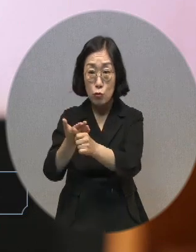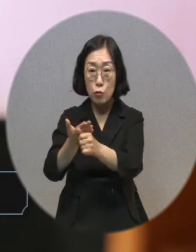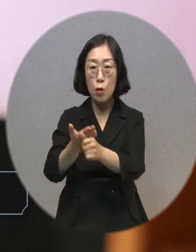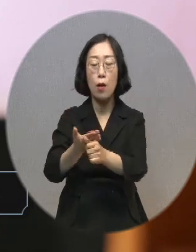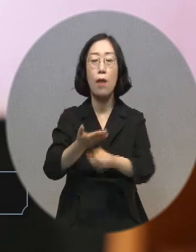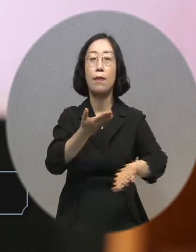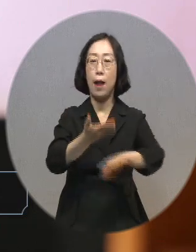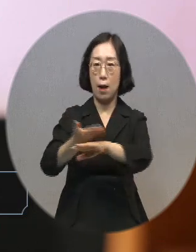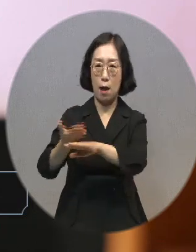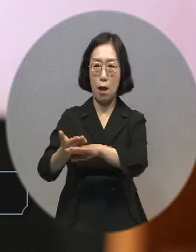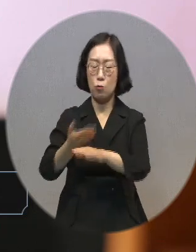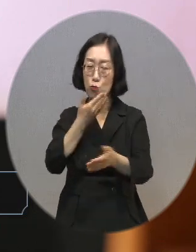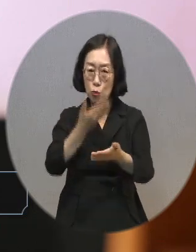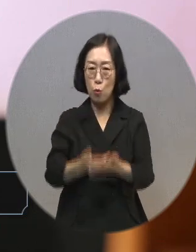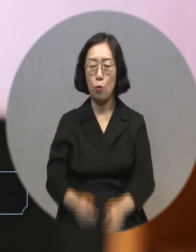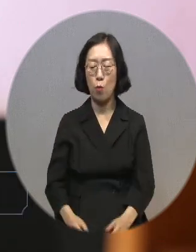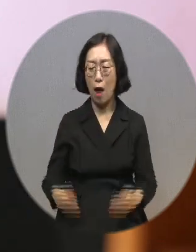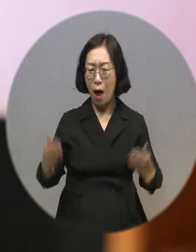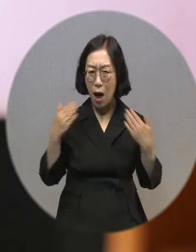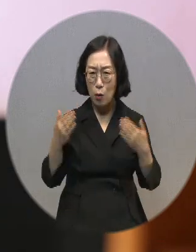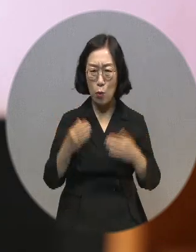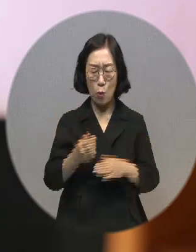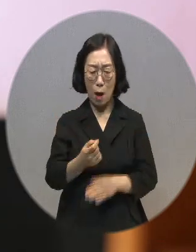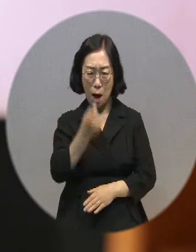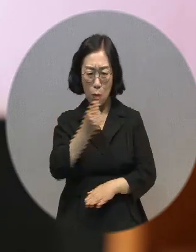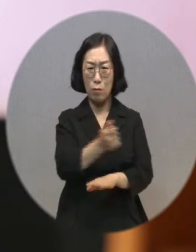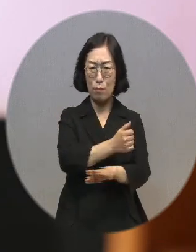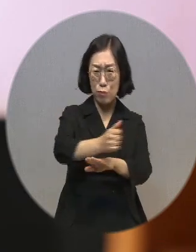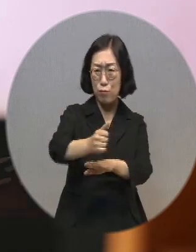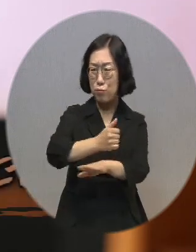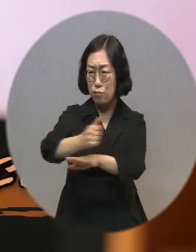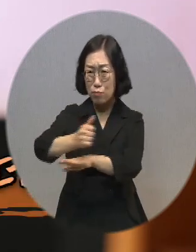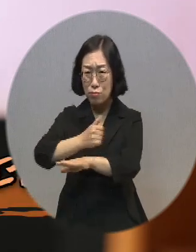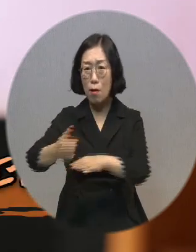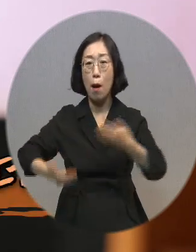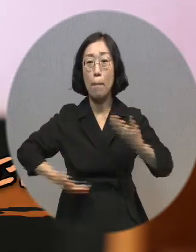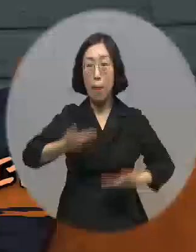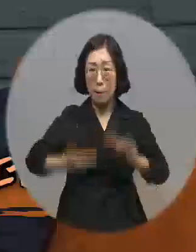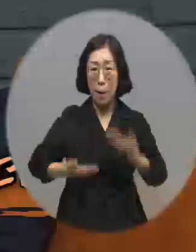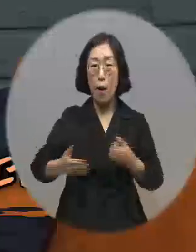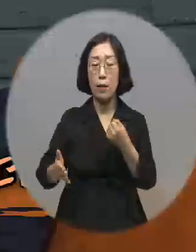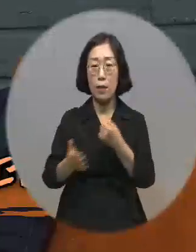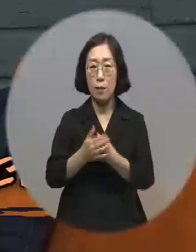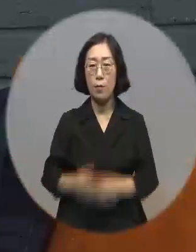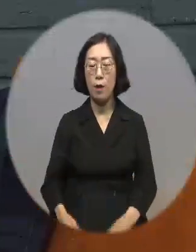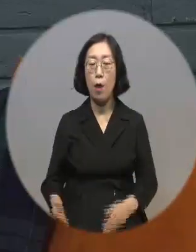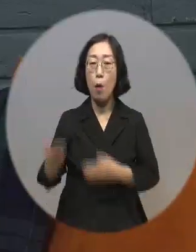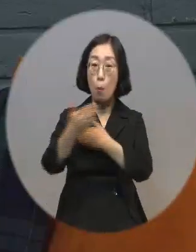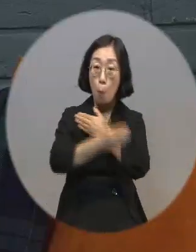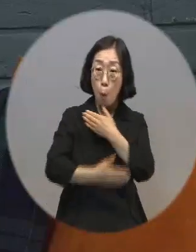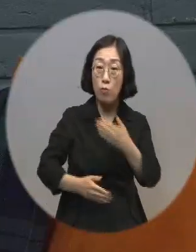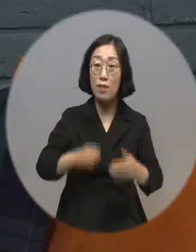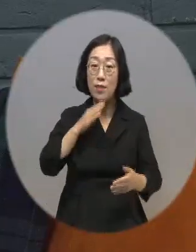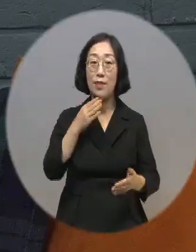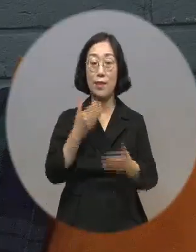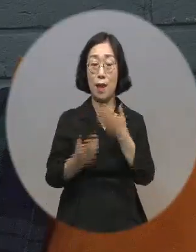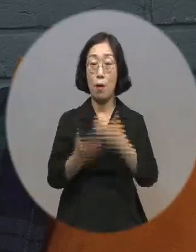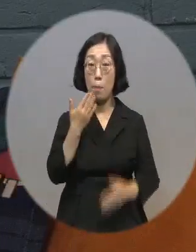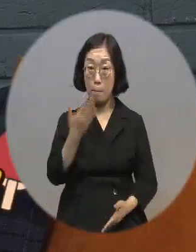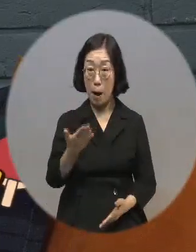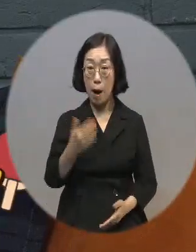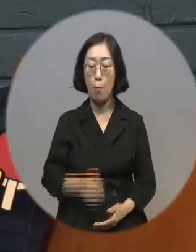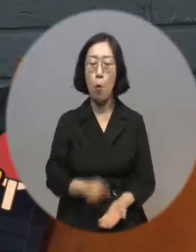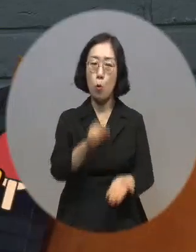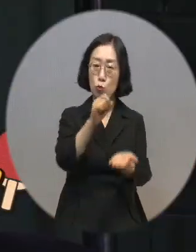이제 학교에 학원 왔다 갔다 하니까 아까 말씀드린 것처럼 몸으로 움직일 수 있는 거. 통일 사커도 있잖아요. 저번에는